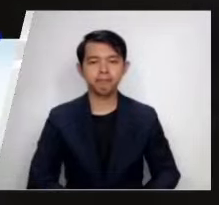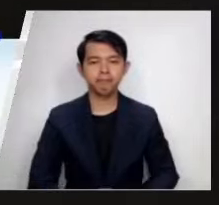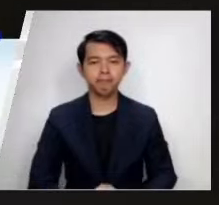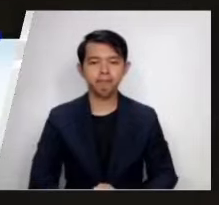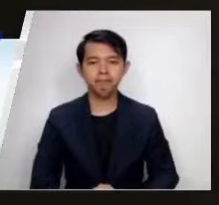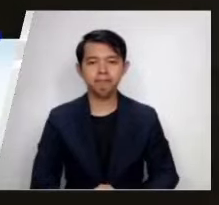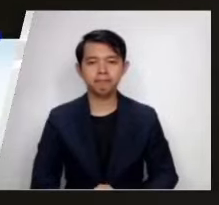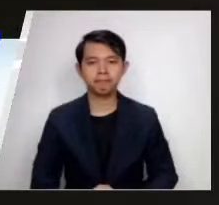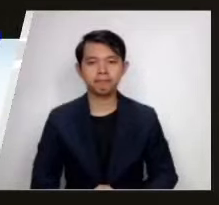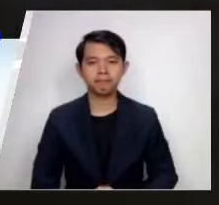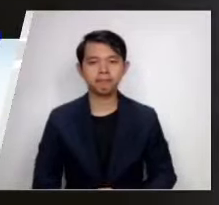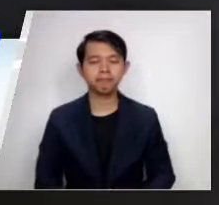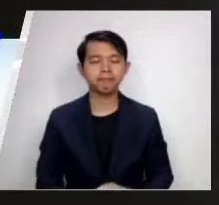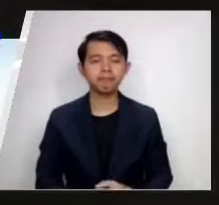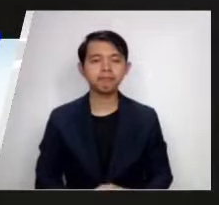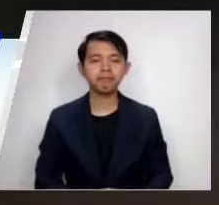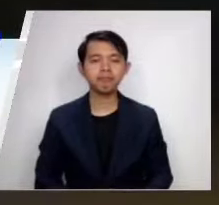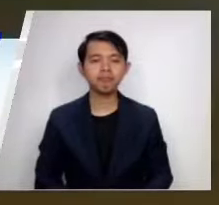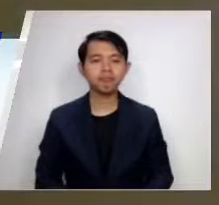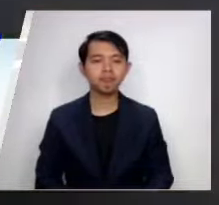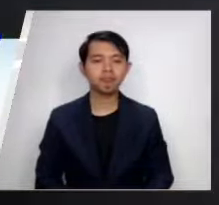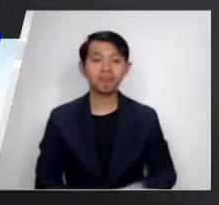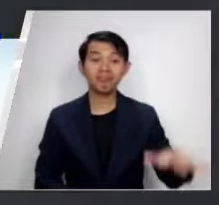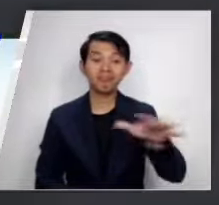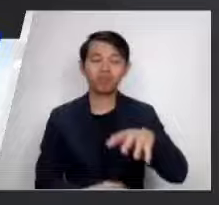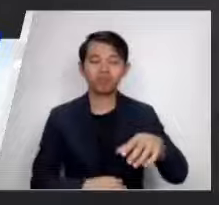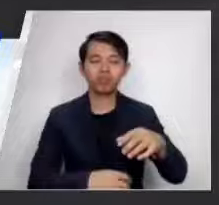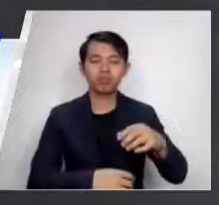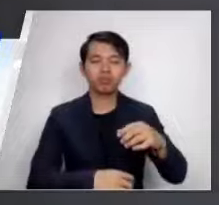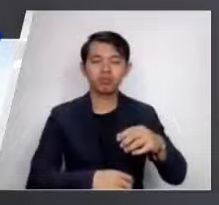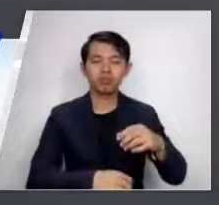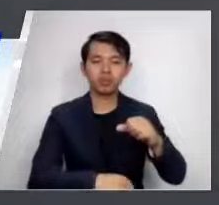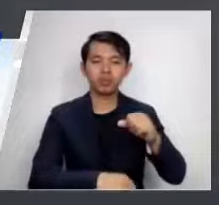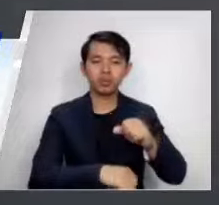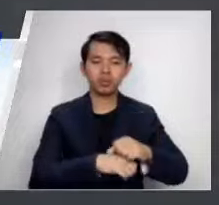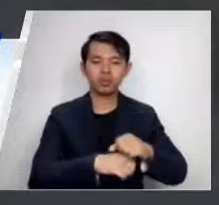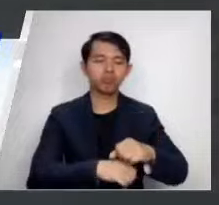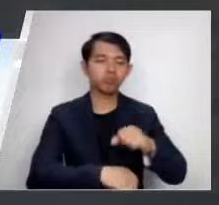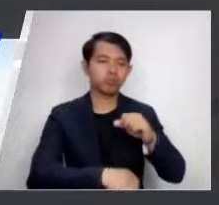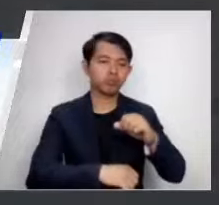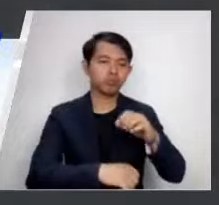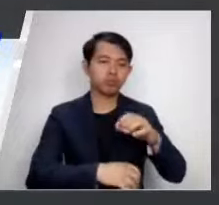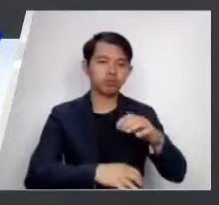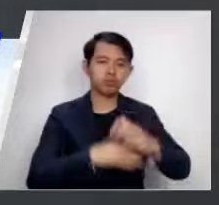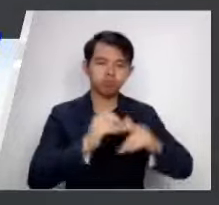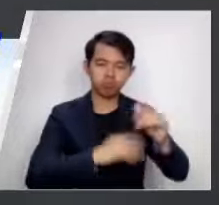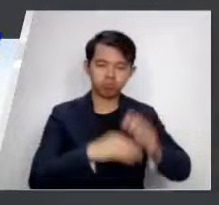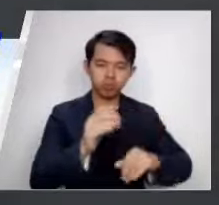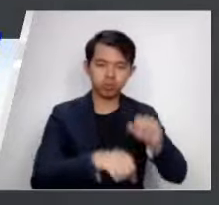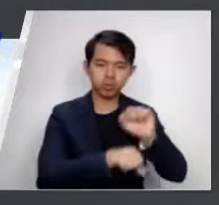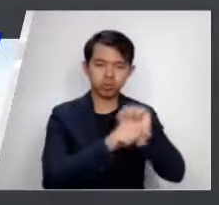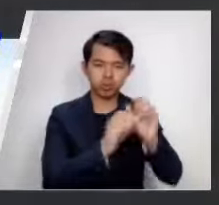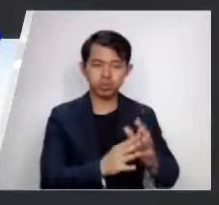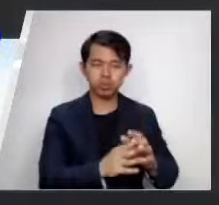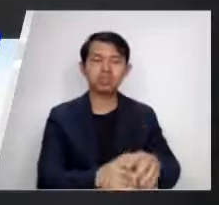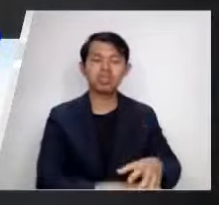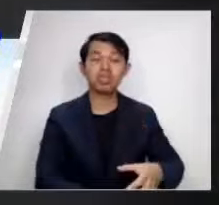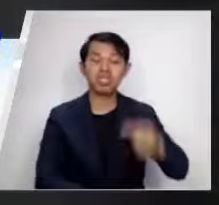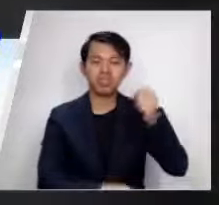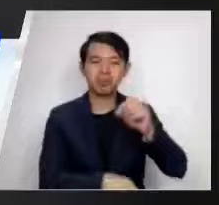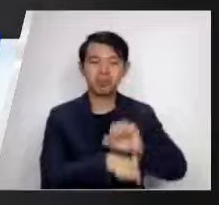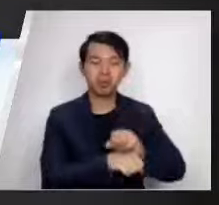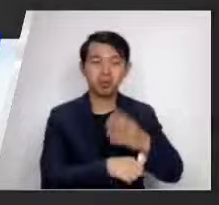Natigil sa kanilang trabaho ang mga construction worker na ito sa bansalan Davao del Sur nang pasukin ng baha ang kanilang bunkhouse.